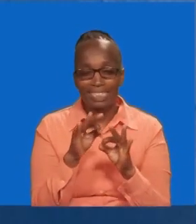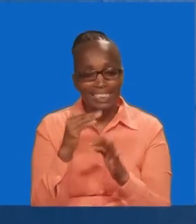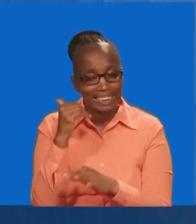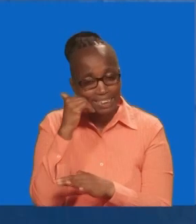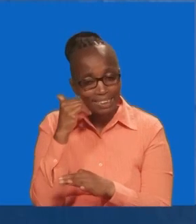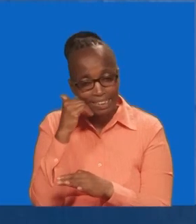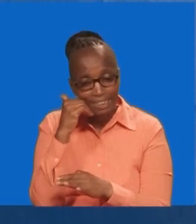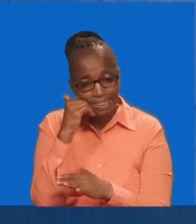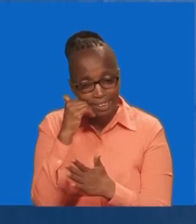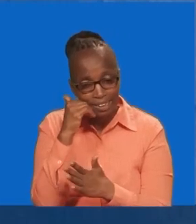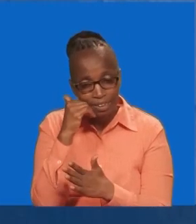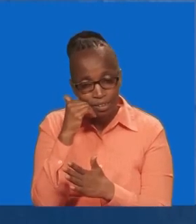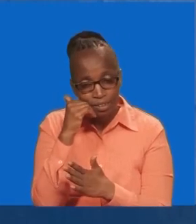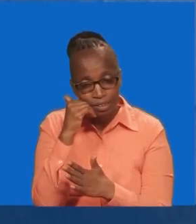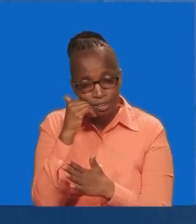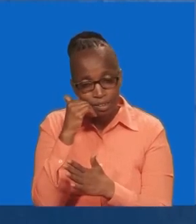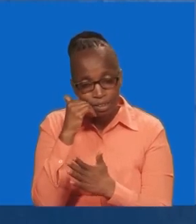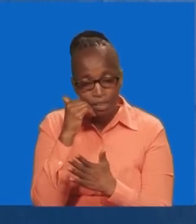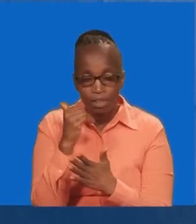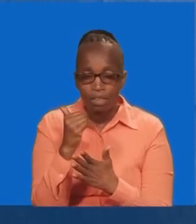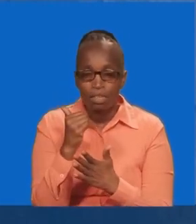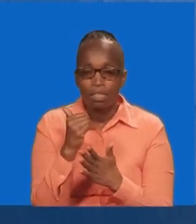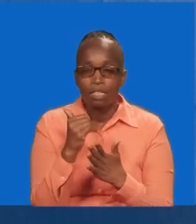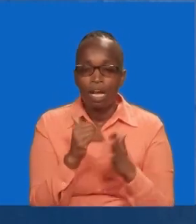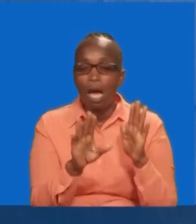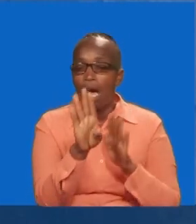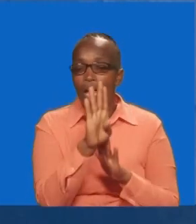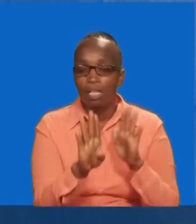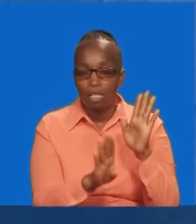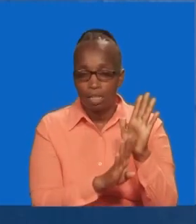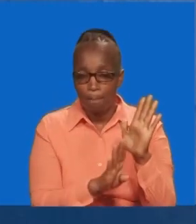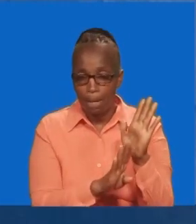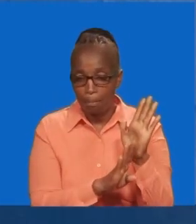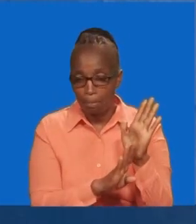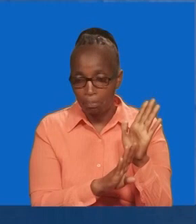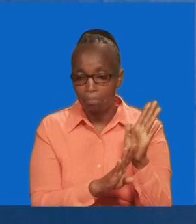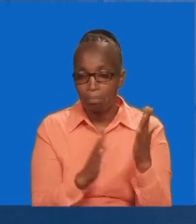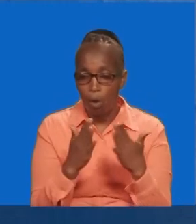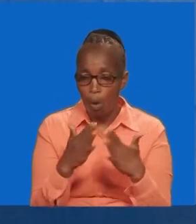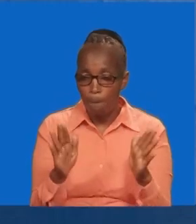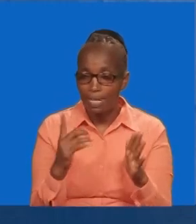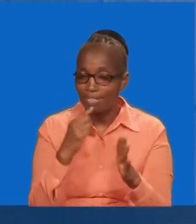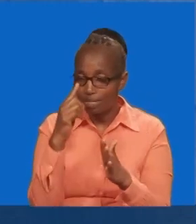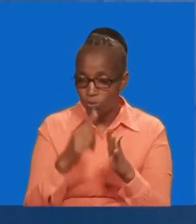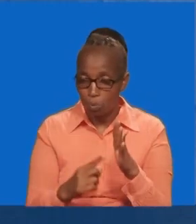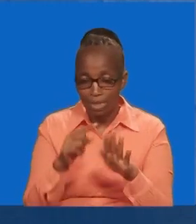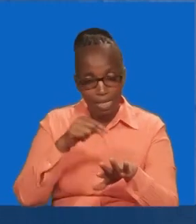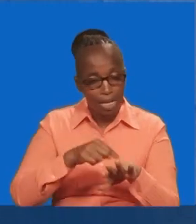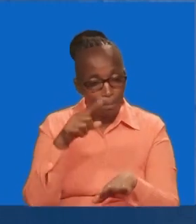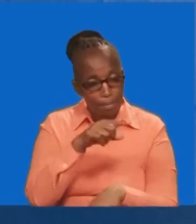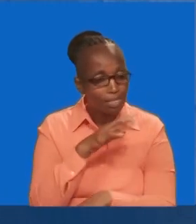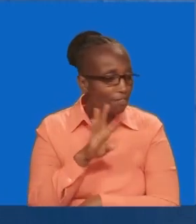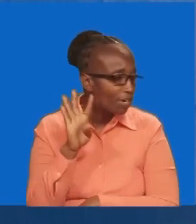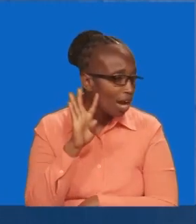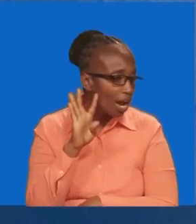ulikuwa ugonjwa wa kufa ama ugonjwa wa kifo, Biblia inasema ya kwamba alipofika pale na akampatia